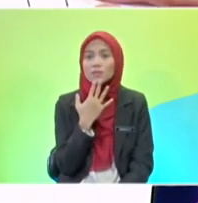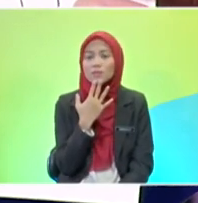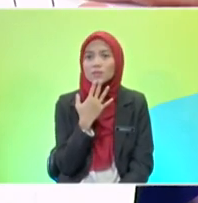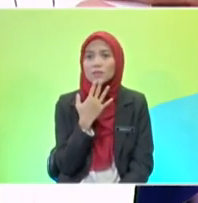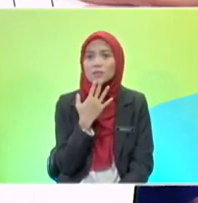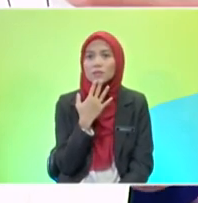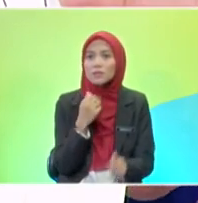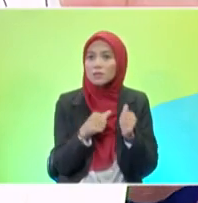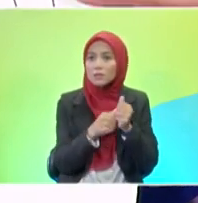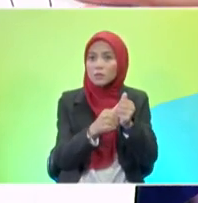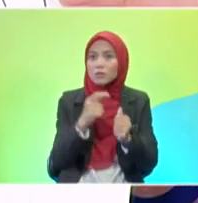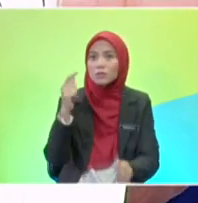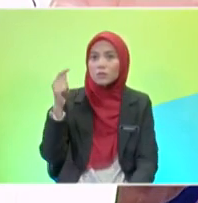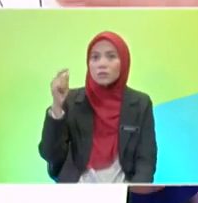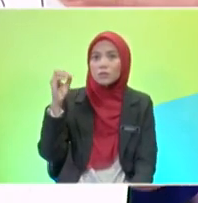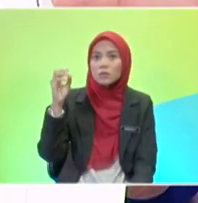bagian